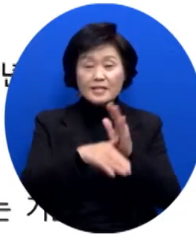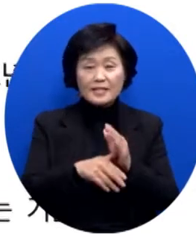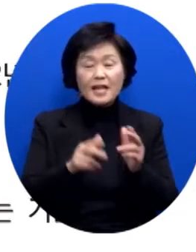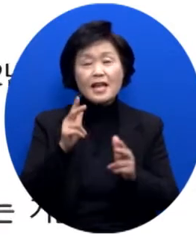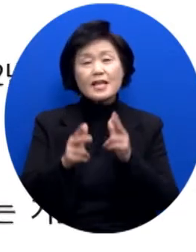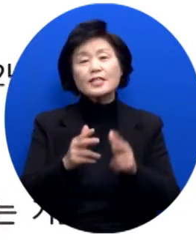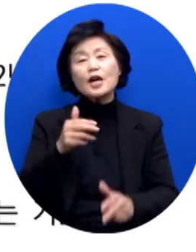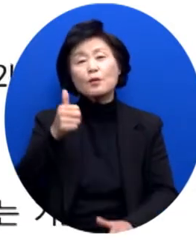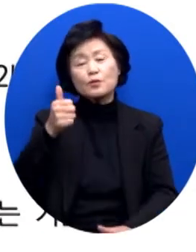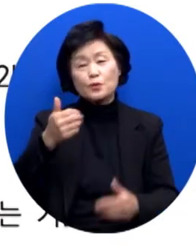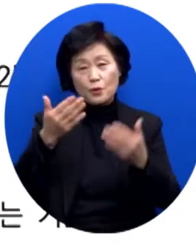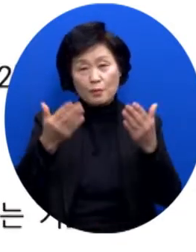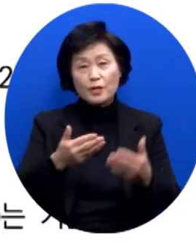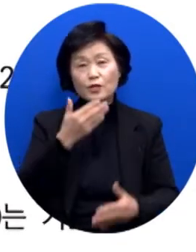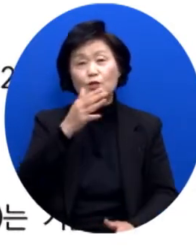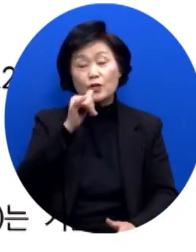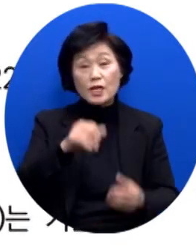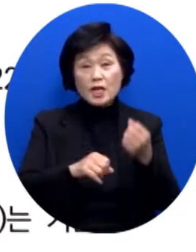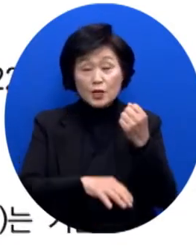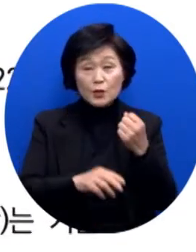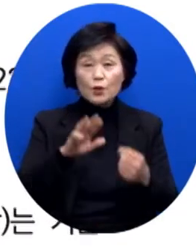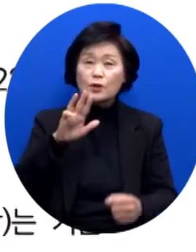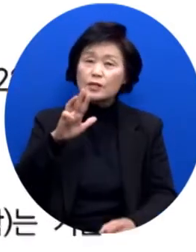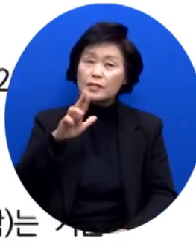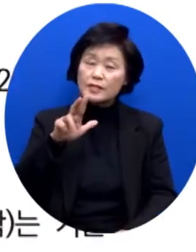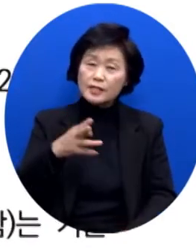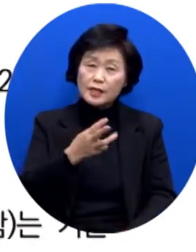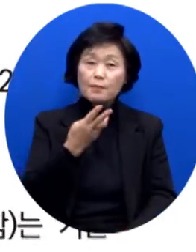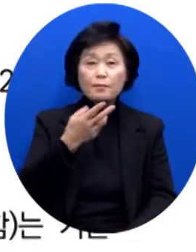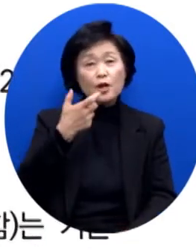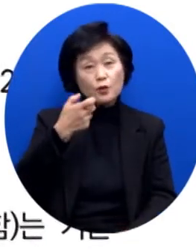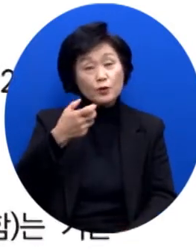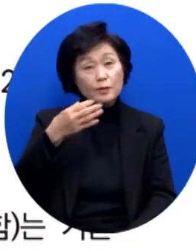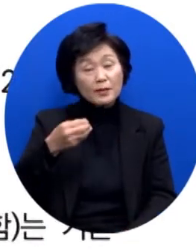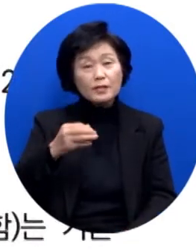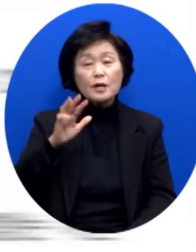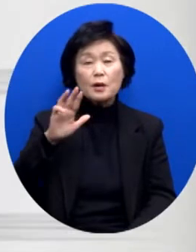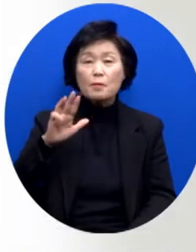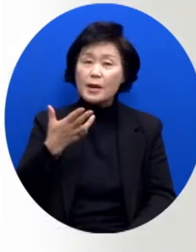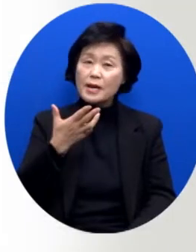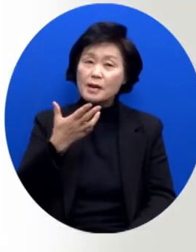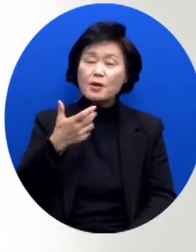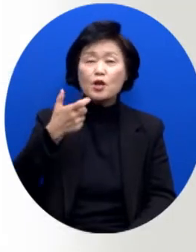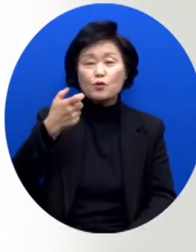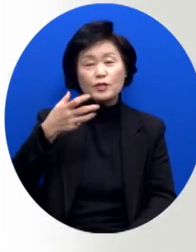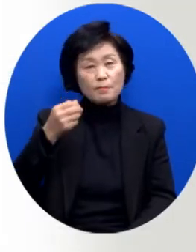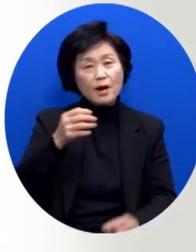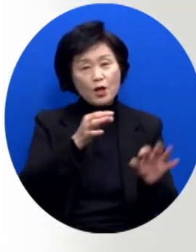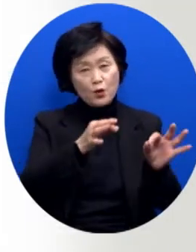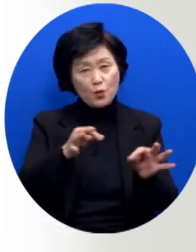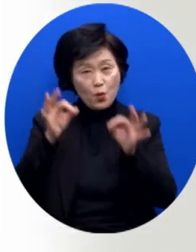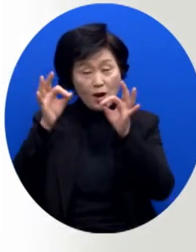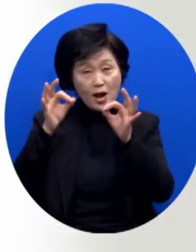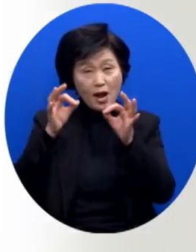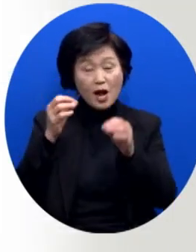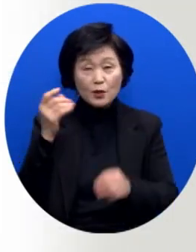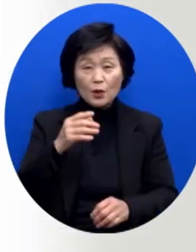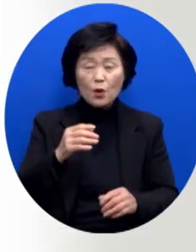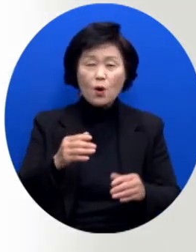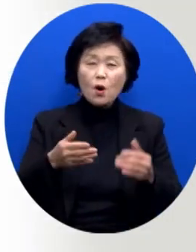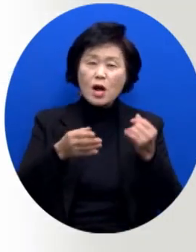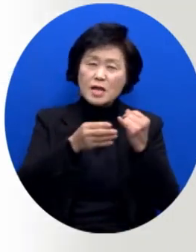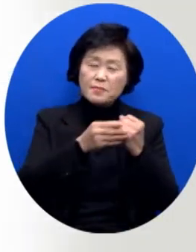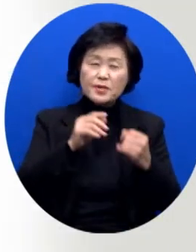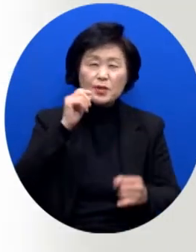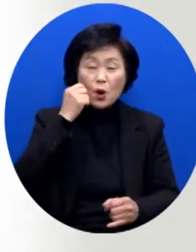있는 최대 지원금이 기존 360만원 에서 840 만원 으로 올랐습니다 이밖에 나뉜 부부나 선천적